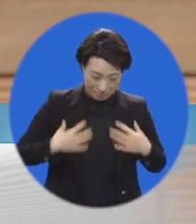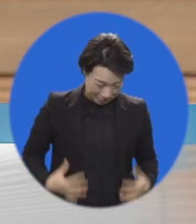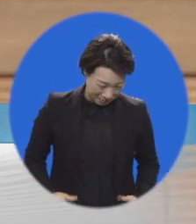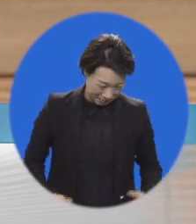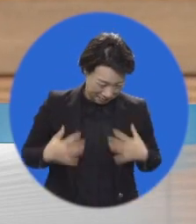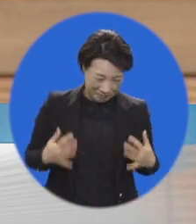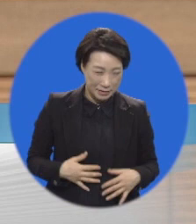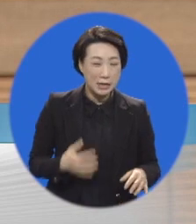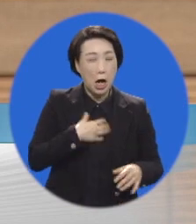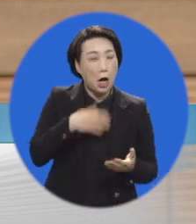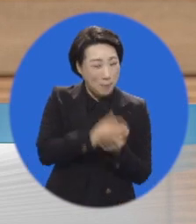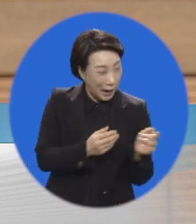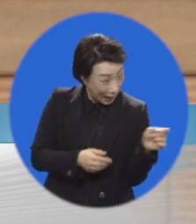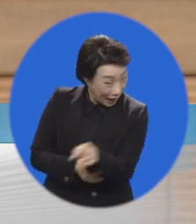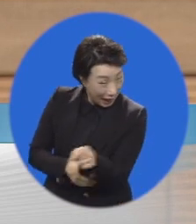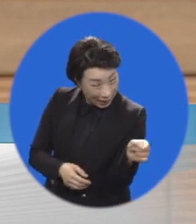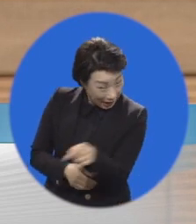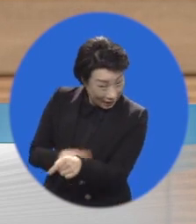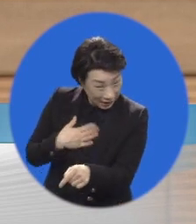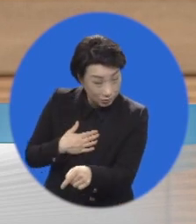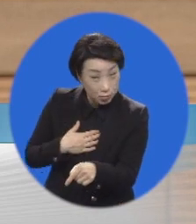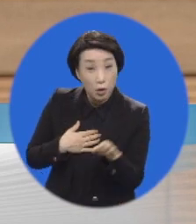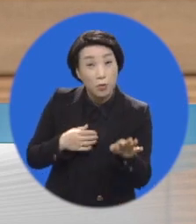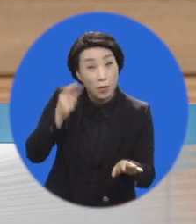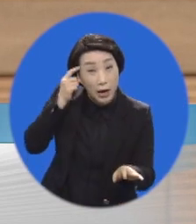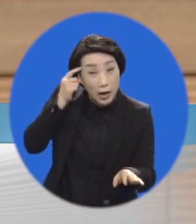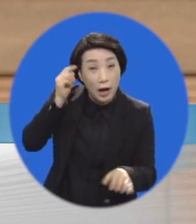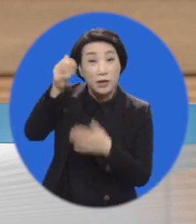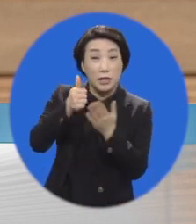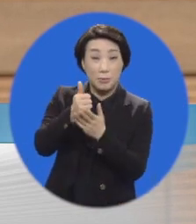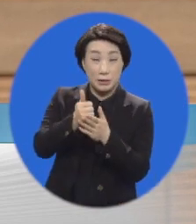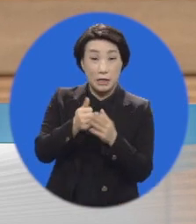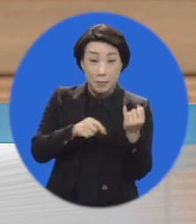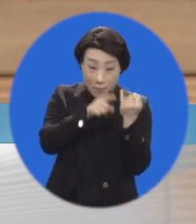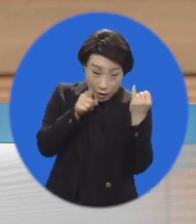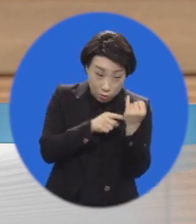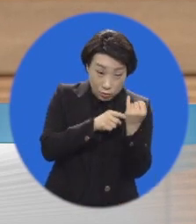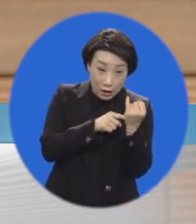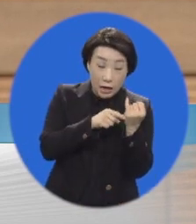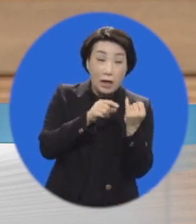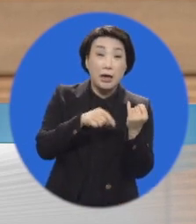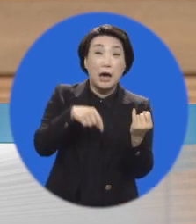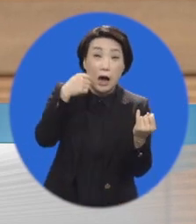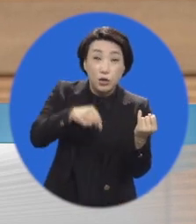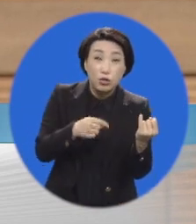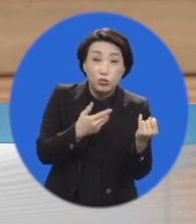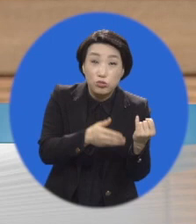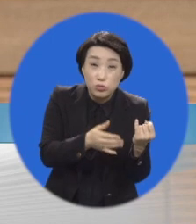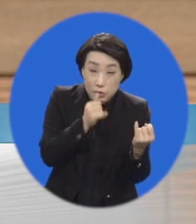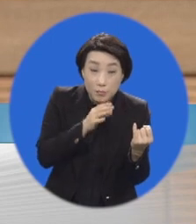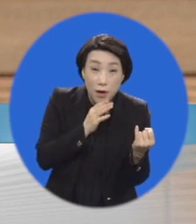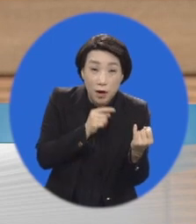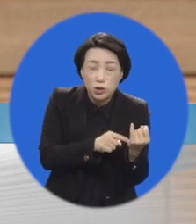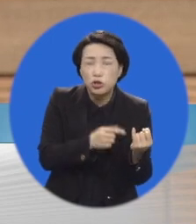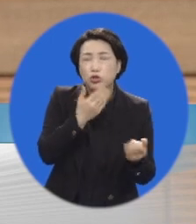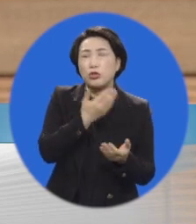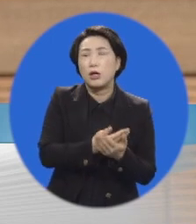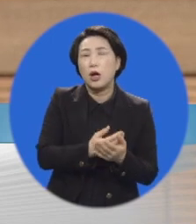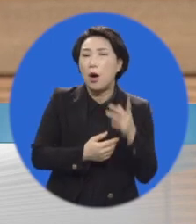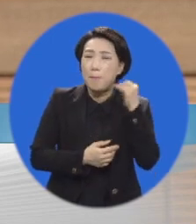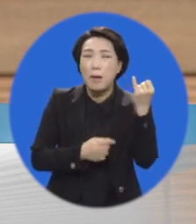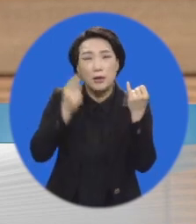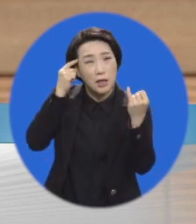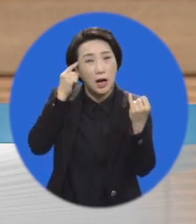걱정하지 마 들어가. 왜 그럴까? 하나님께서 미리 태중에 있을 때 하신 말씀을 소중히 여겼다 이